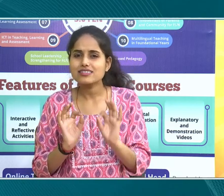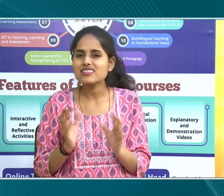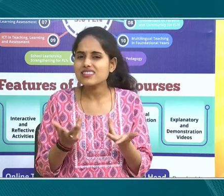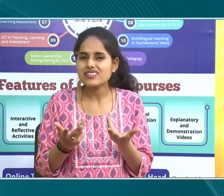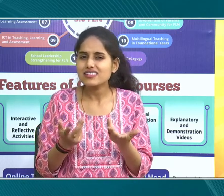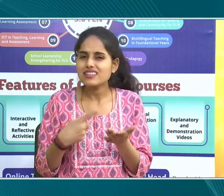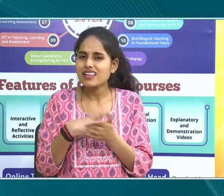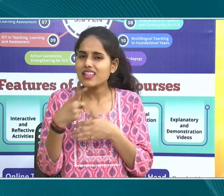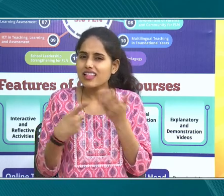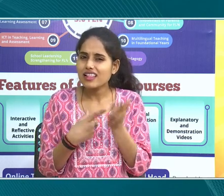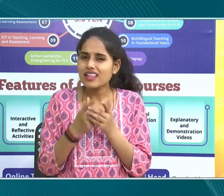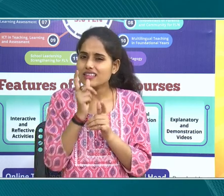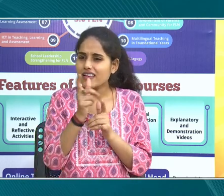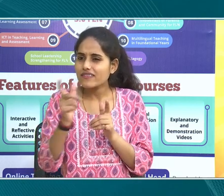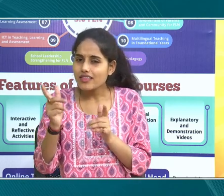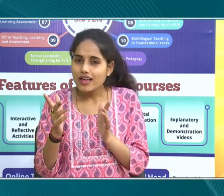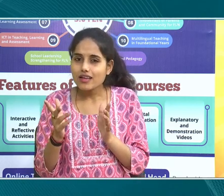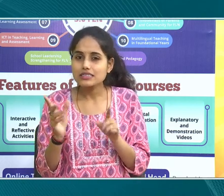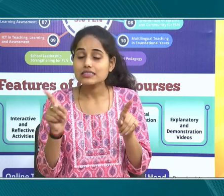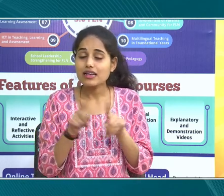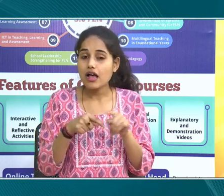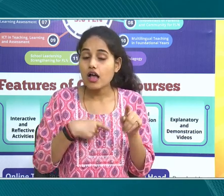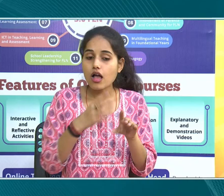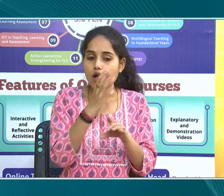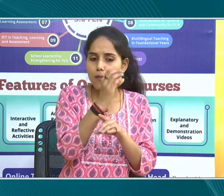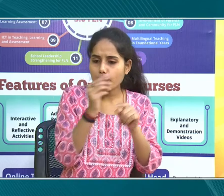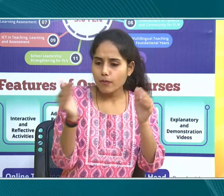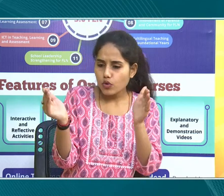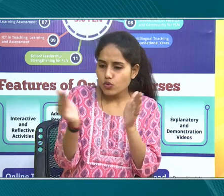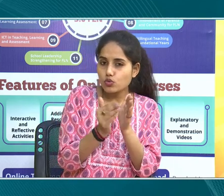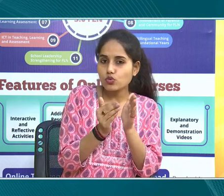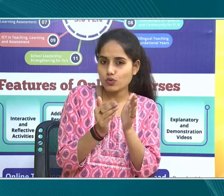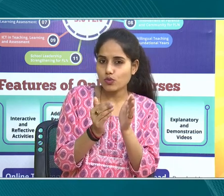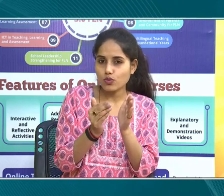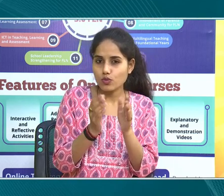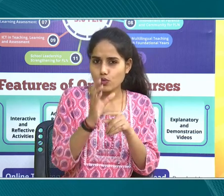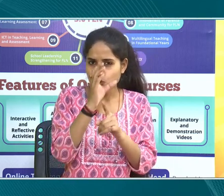टिव टर्म्स है जीरो की तरफ ए गए हम हैं